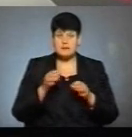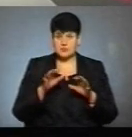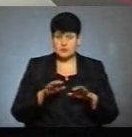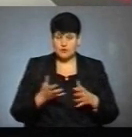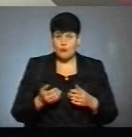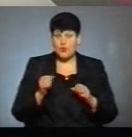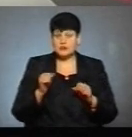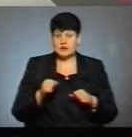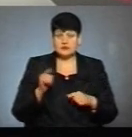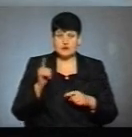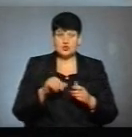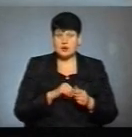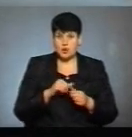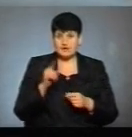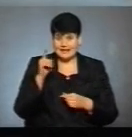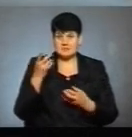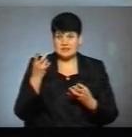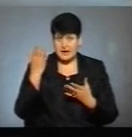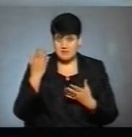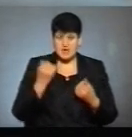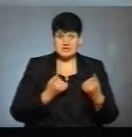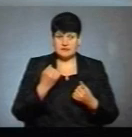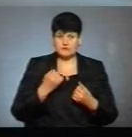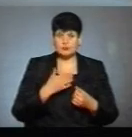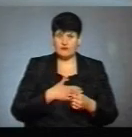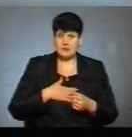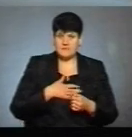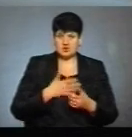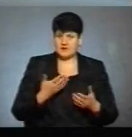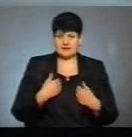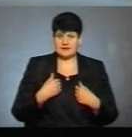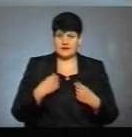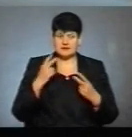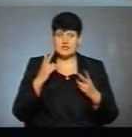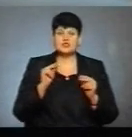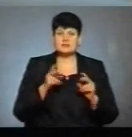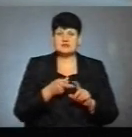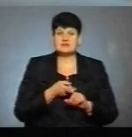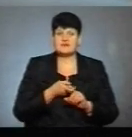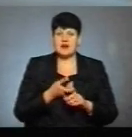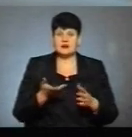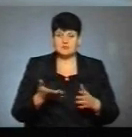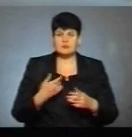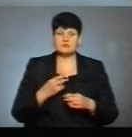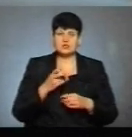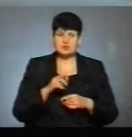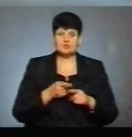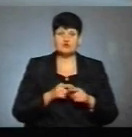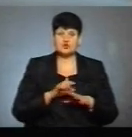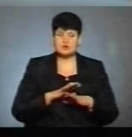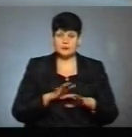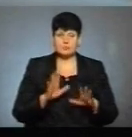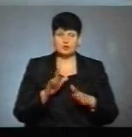те, що наркотики їм треба, а за автомобілі вони переживають. Я не знаю, з чим це пов'язано, але ну, ми вийшли, щоб такого не було, і ми